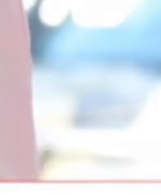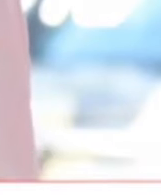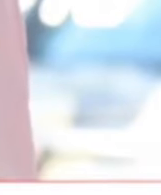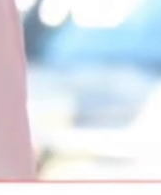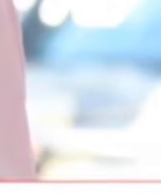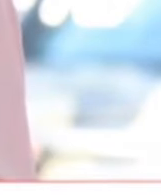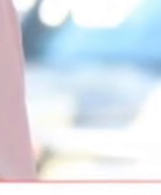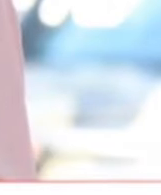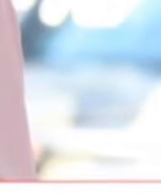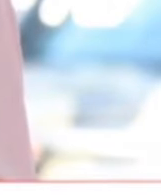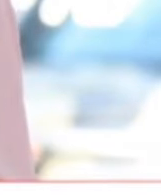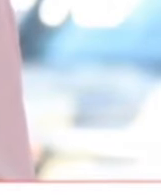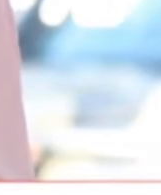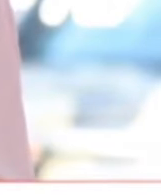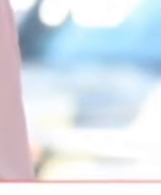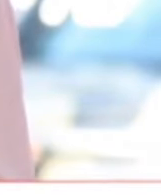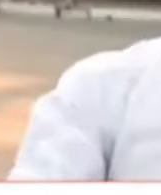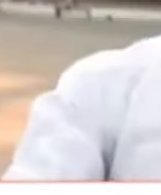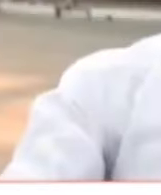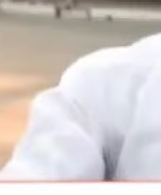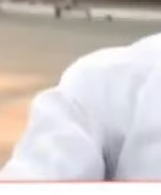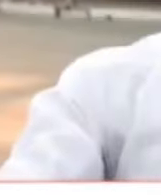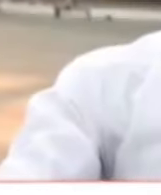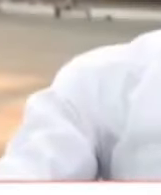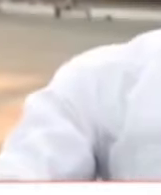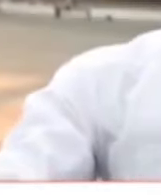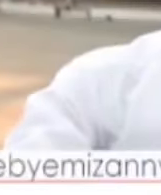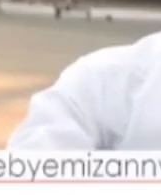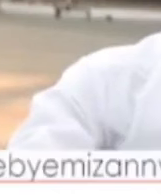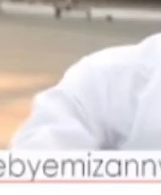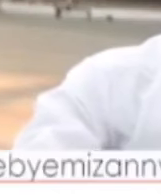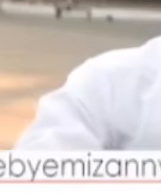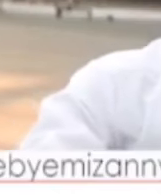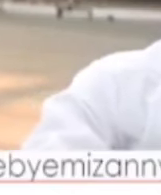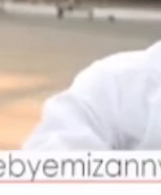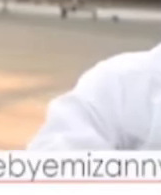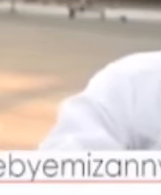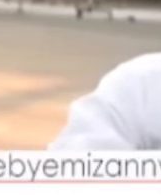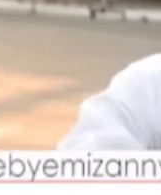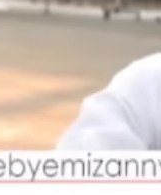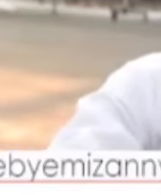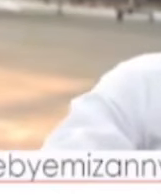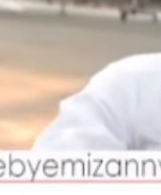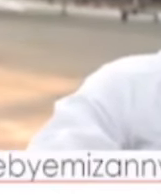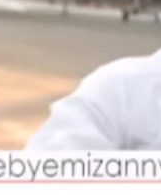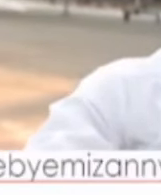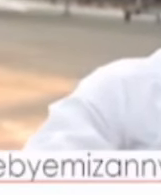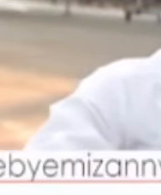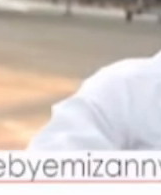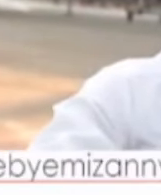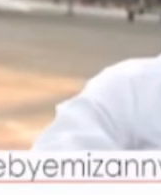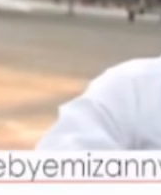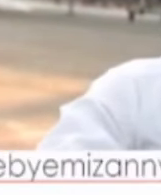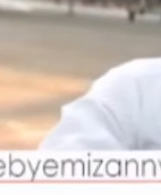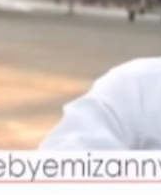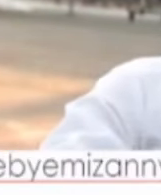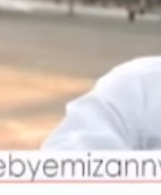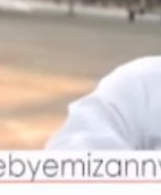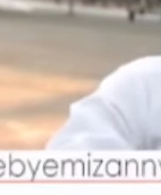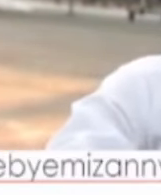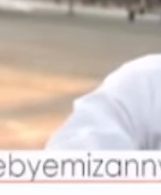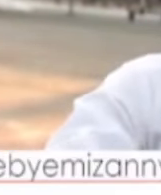work like it was before. As far as Winnic Uganda are concerned, the two pitches, that's